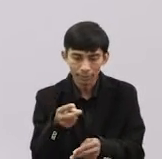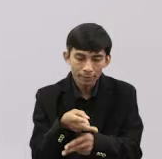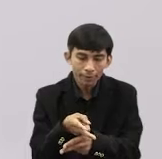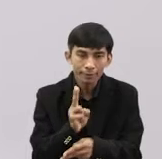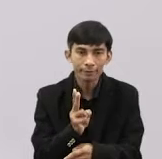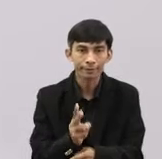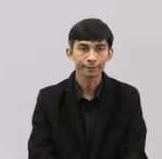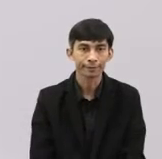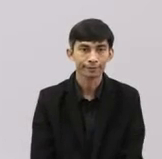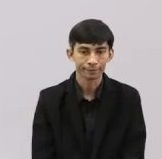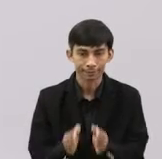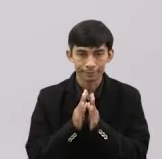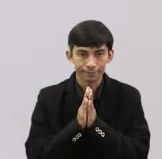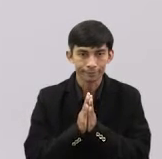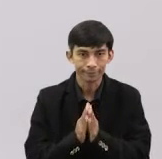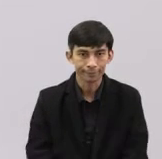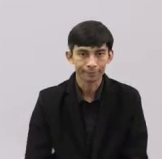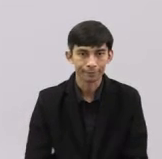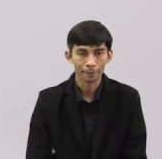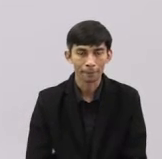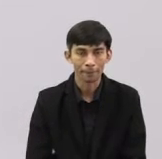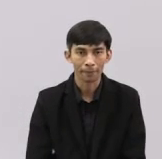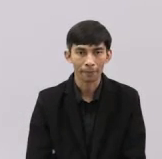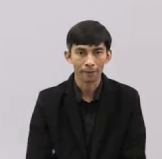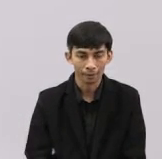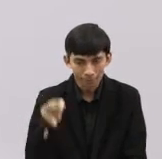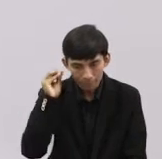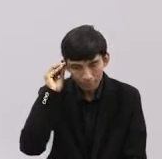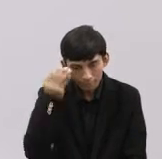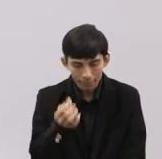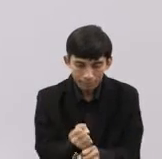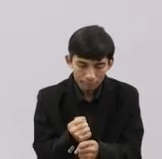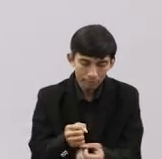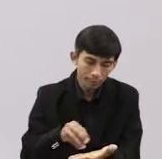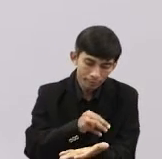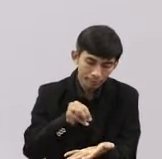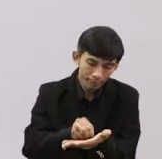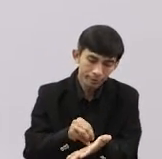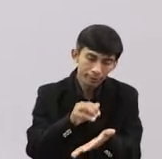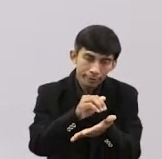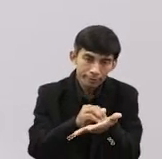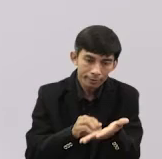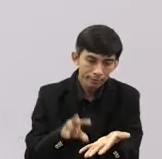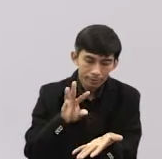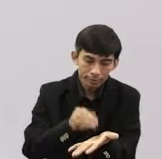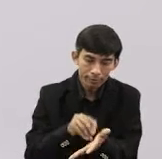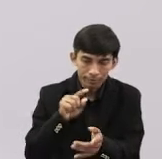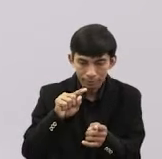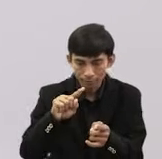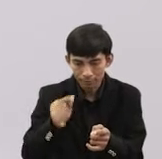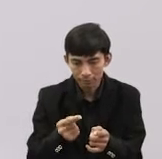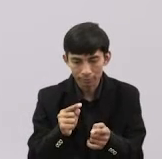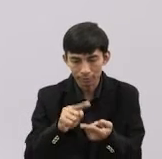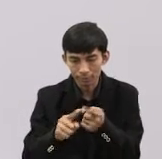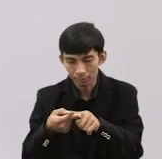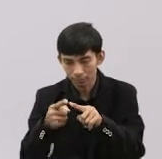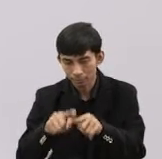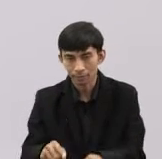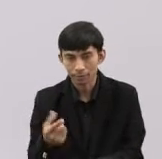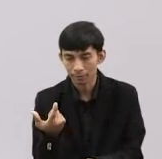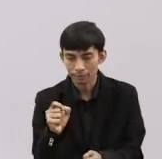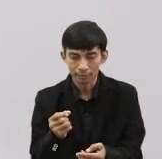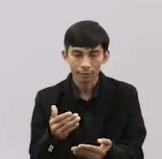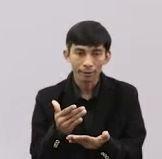chảy. Chà, ọc cùn. Chẳng, đạp bây thơ bảo mạng vị thị đọ, chầm nuốn tua sụp hiệp, hiệp đọc đài